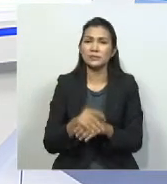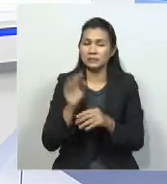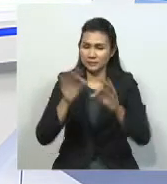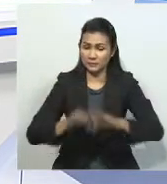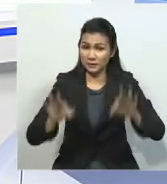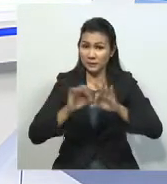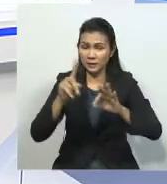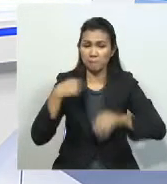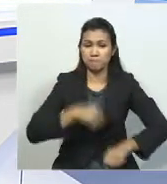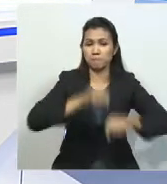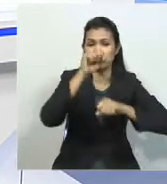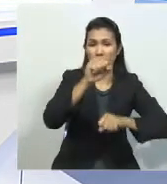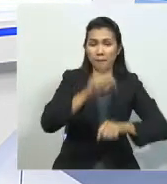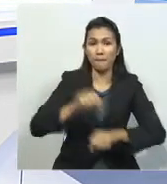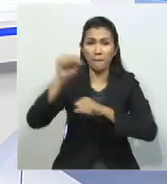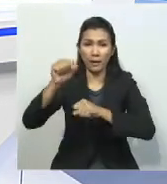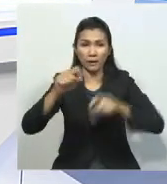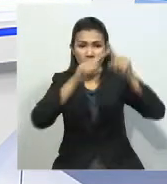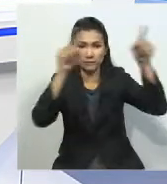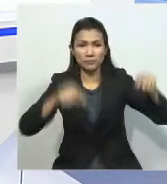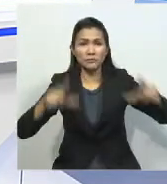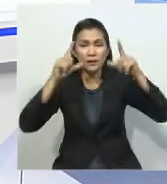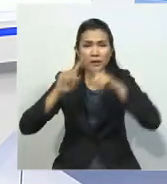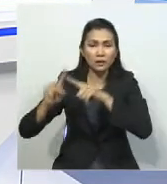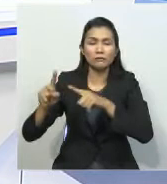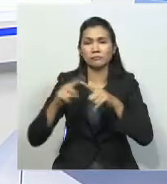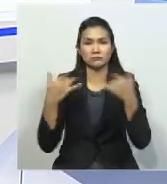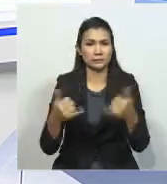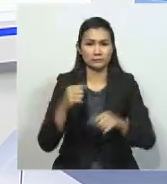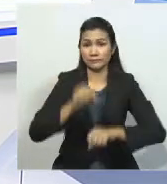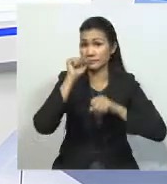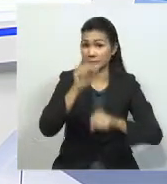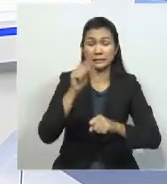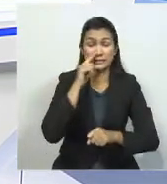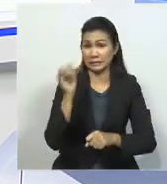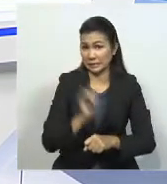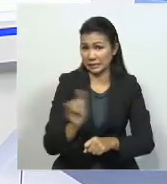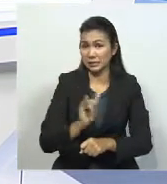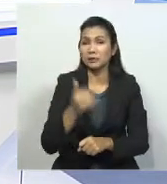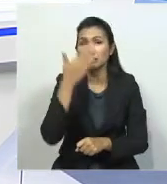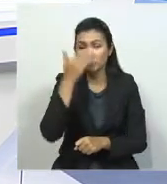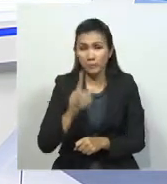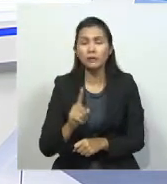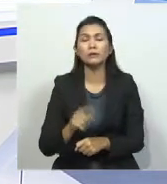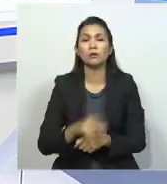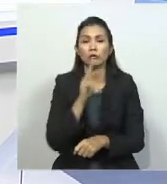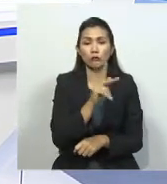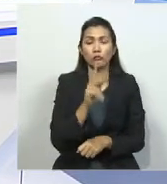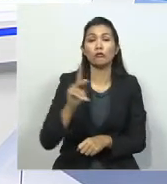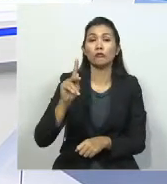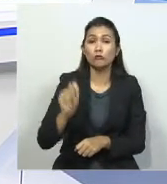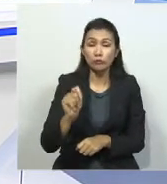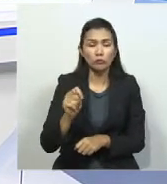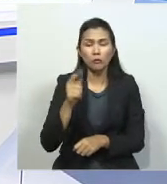ายหาเสียงนะครับของผู้สมัครและพรรคการเมืองตอนนี้ยังไม่สามารถติดป้ายหาเสียงได้นะครับเนื่องจากทางกกต.เนี่ยเข